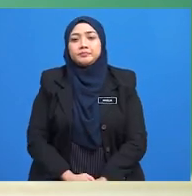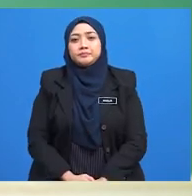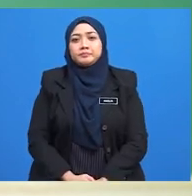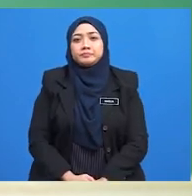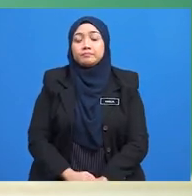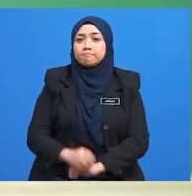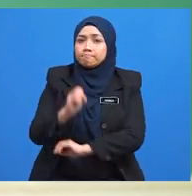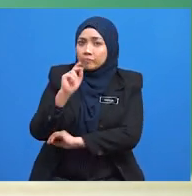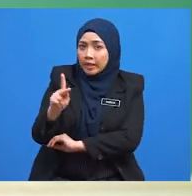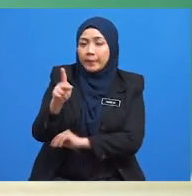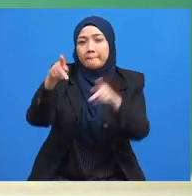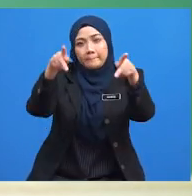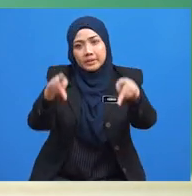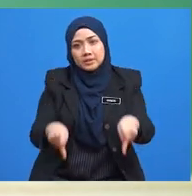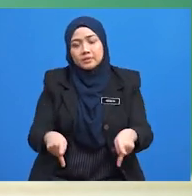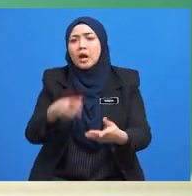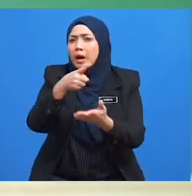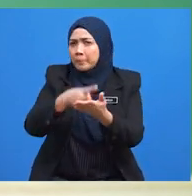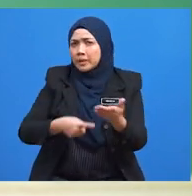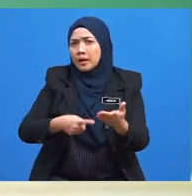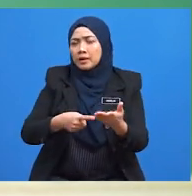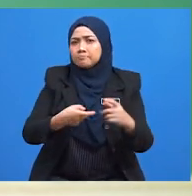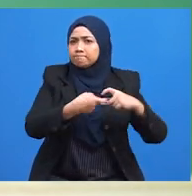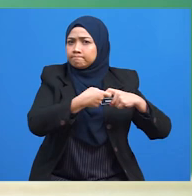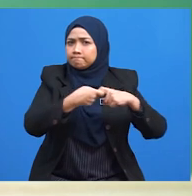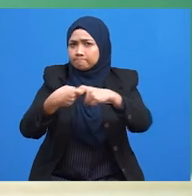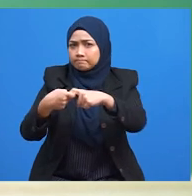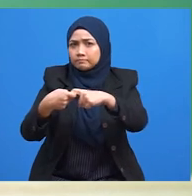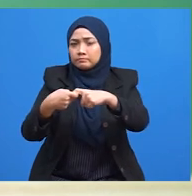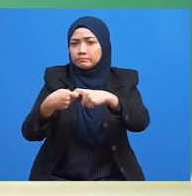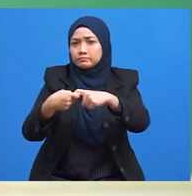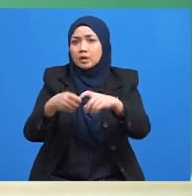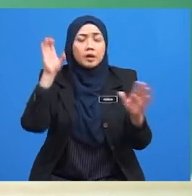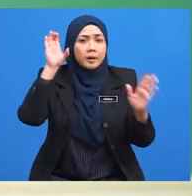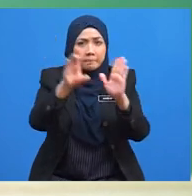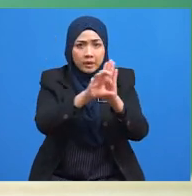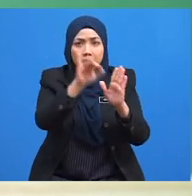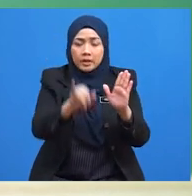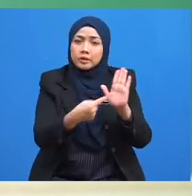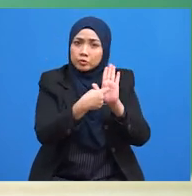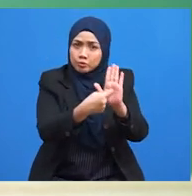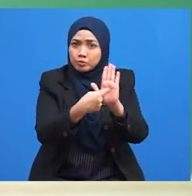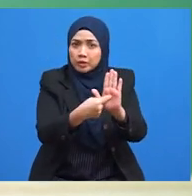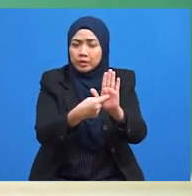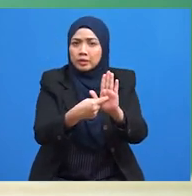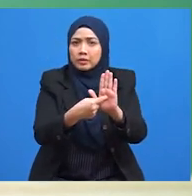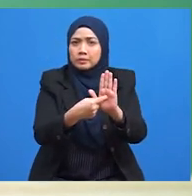Baiklah pelajar. Apakah perkaitan gambar tersebut dengan objektif pembelajaran kita pada hari ini?